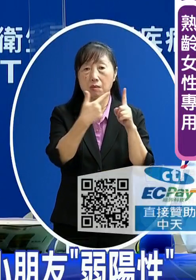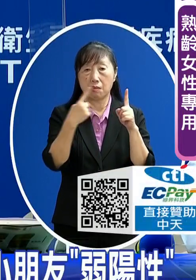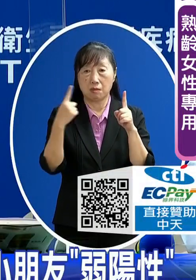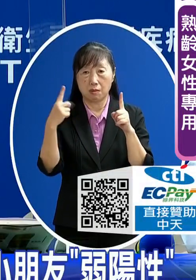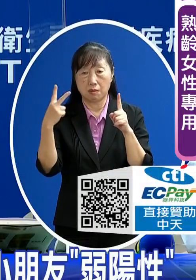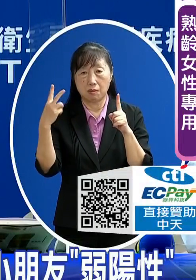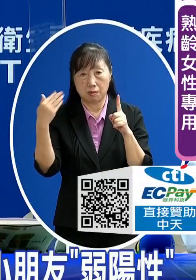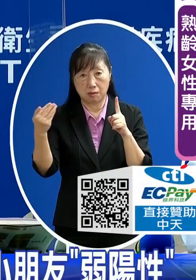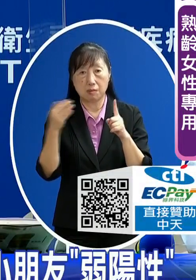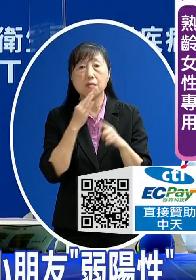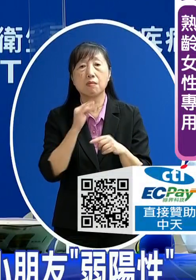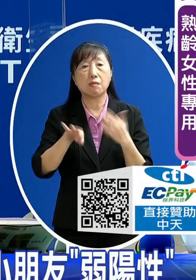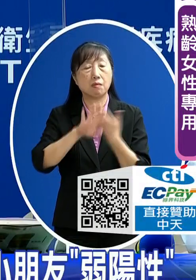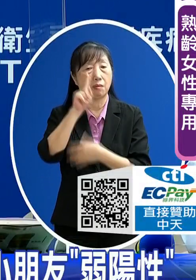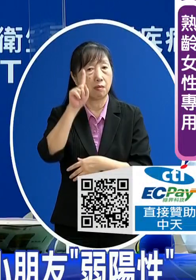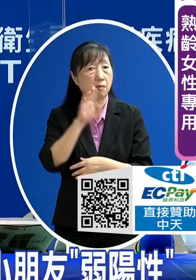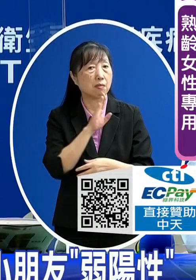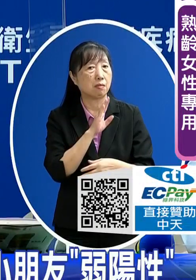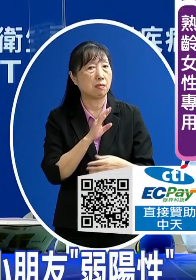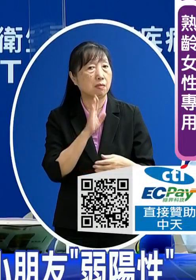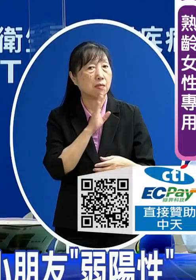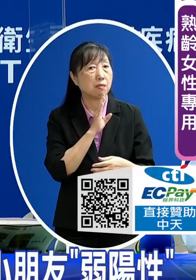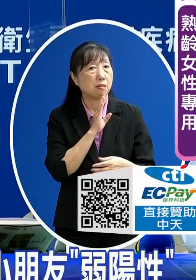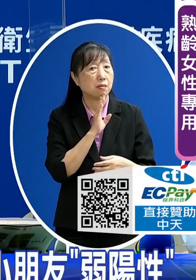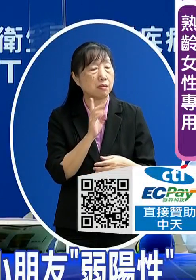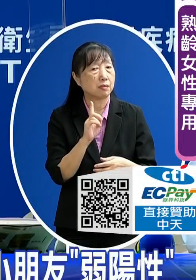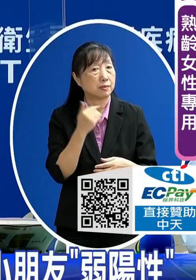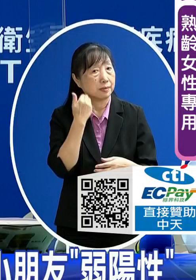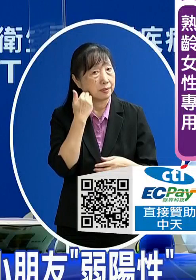16129哈，那另外一个就是